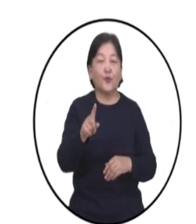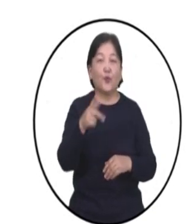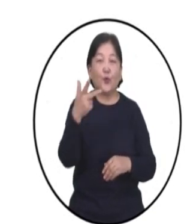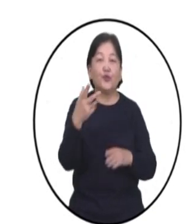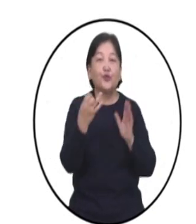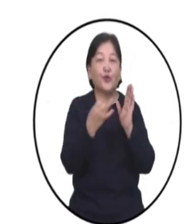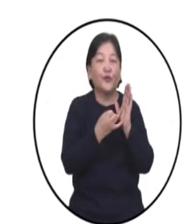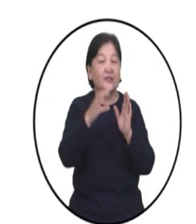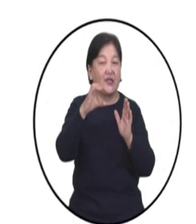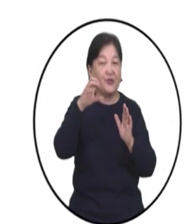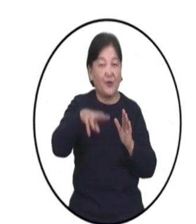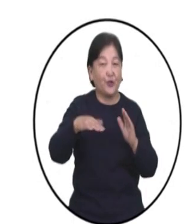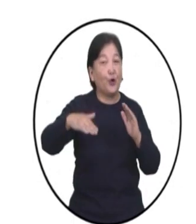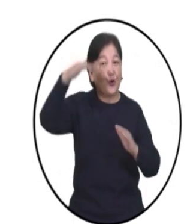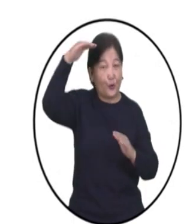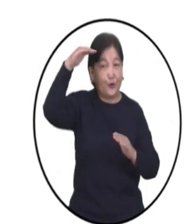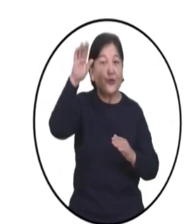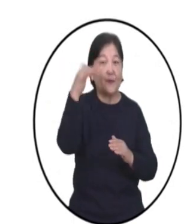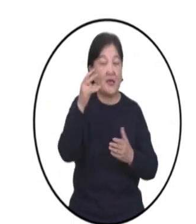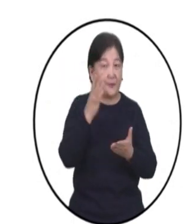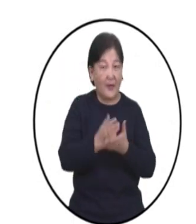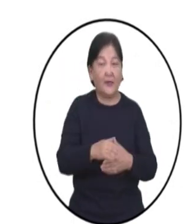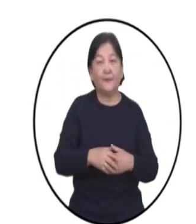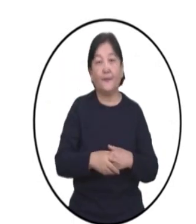137 орчим сантиметр өндөртэй байх нь байна.